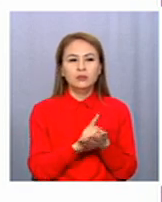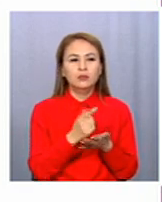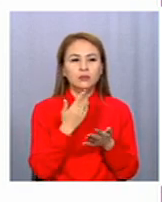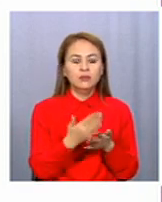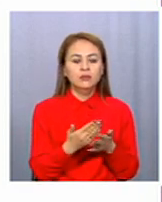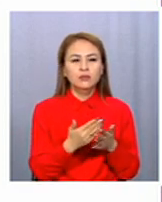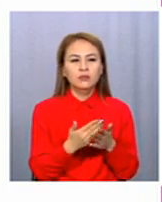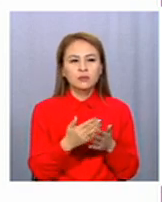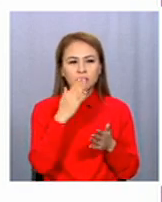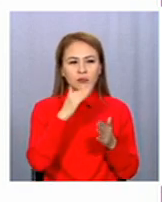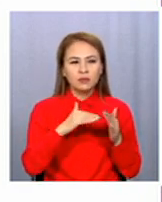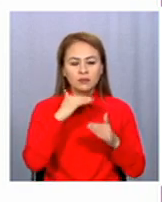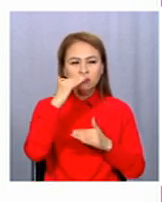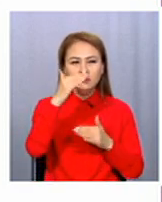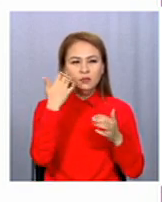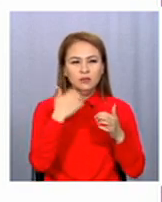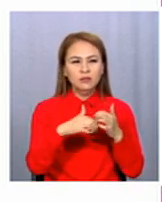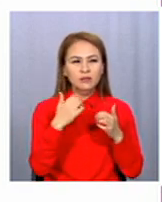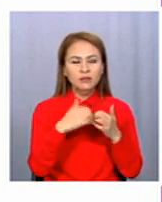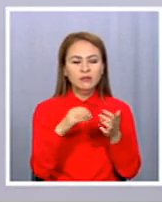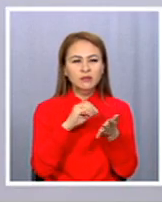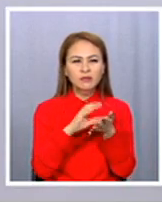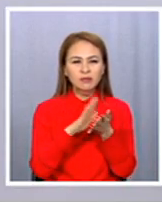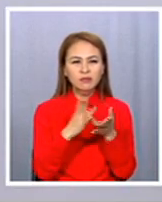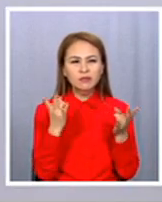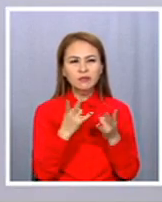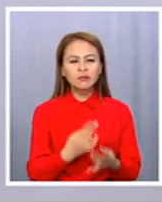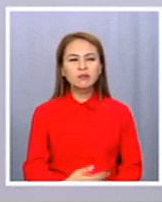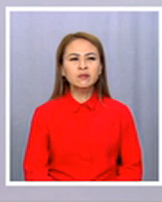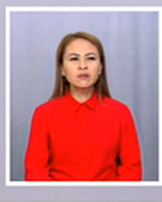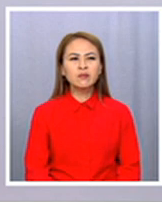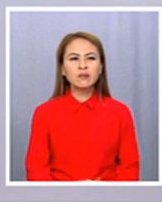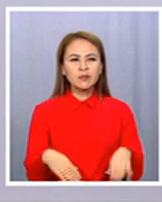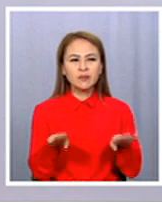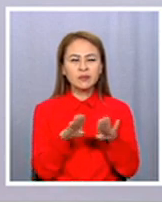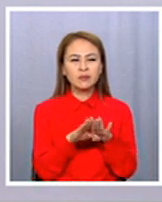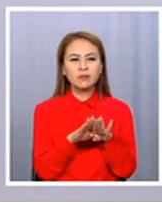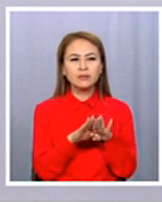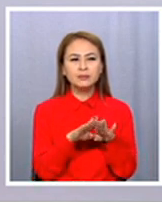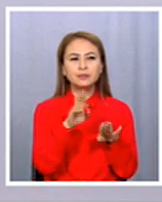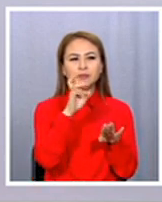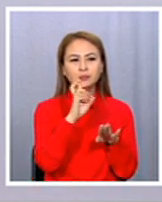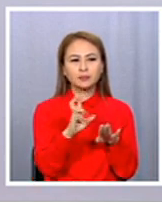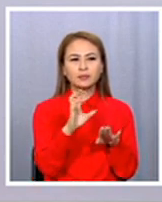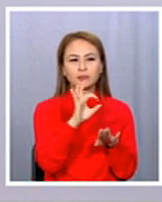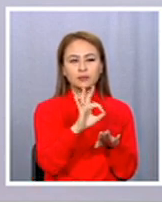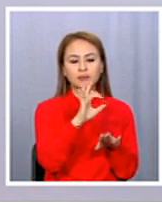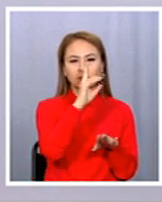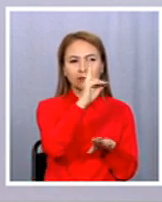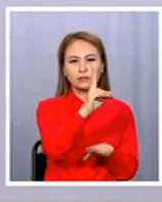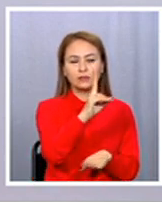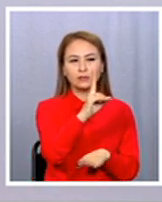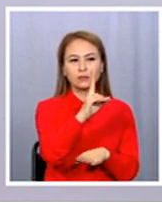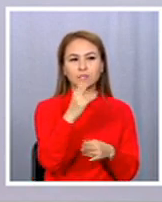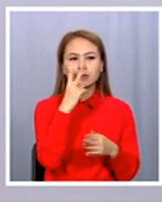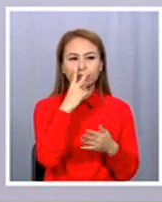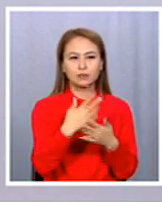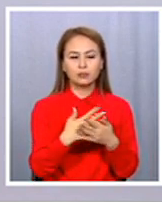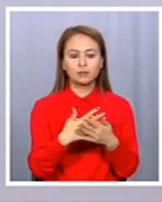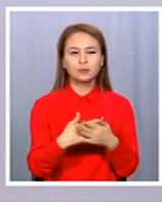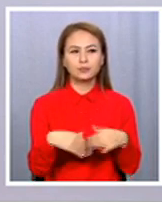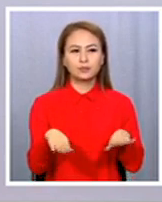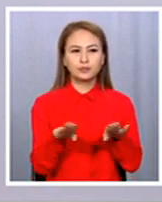бұрыштың төбесі ортасына жазылуы керек. Ал енді балар, Б, О, К бұрышын қарастырайық. Бұл